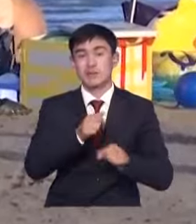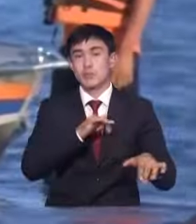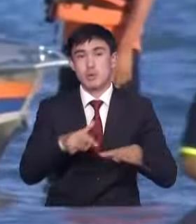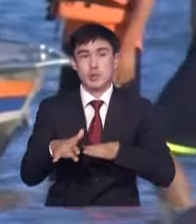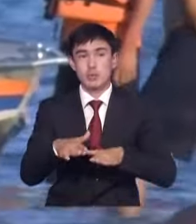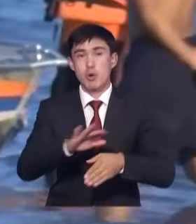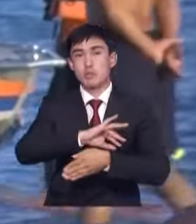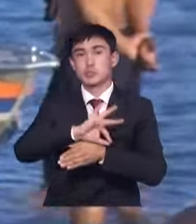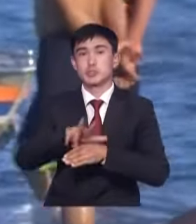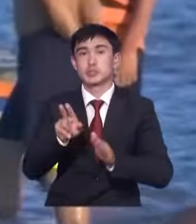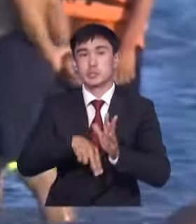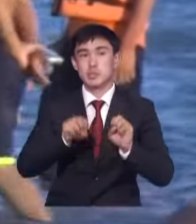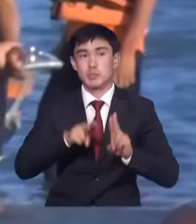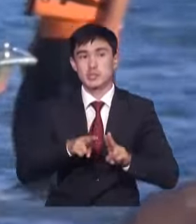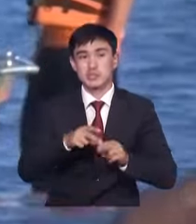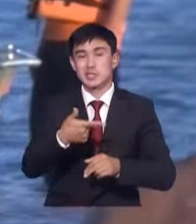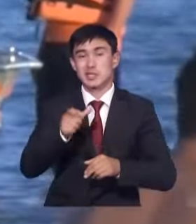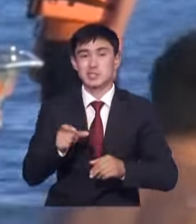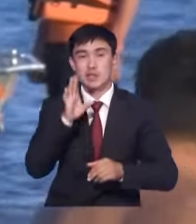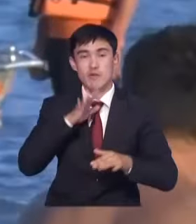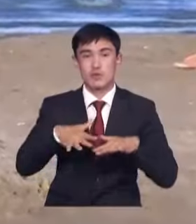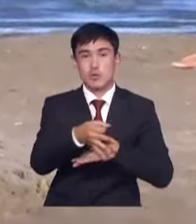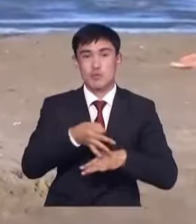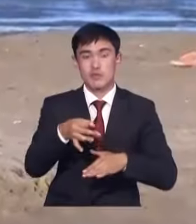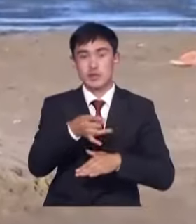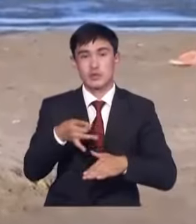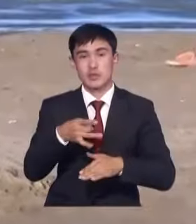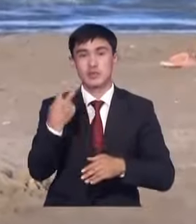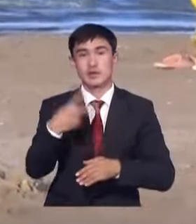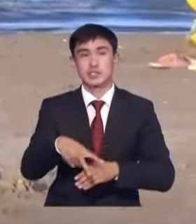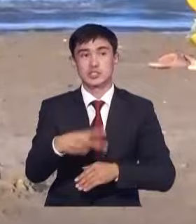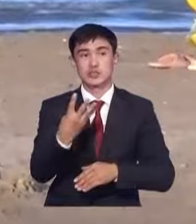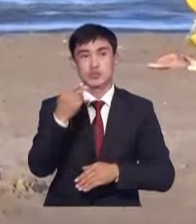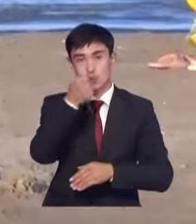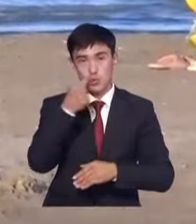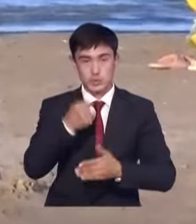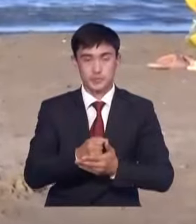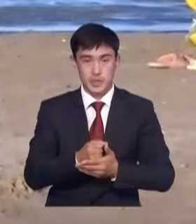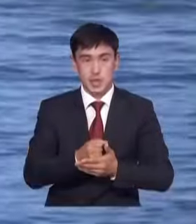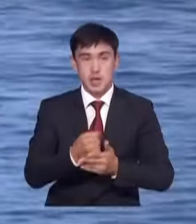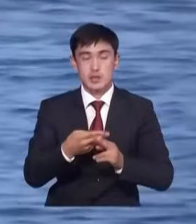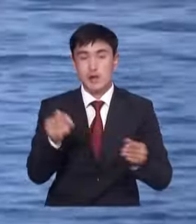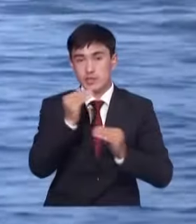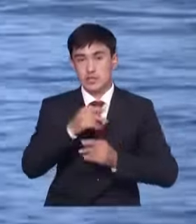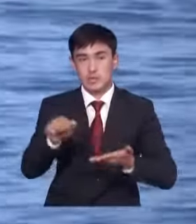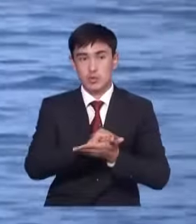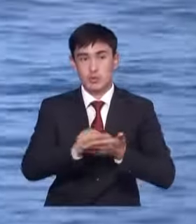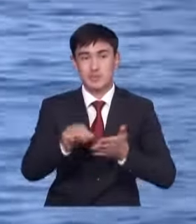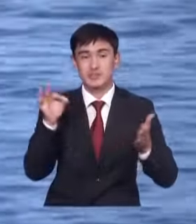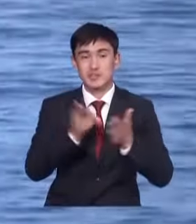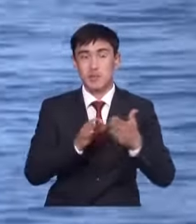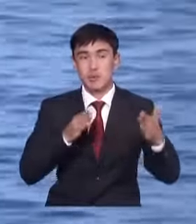мероприятий по обеспечению безопасности граждан на водоемах региона на 2024 год. В рамках официального документа в